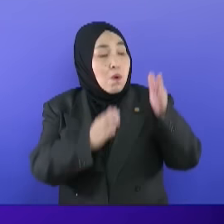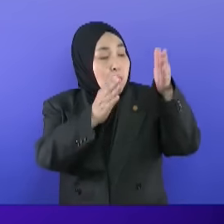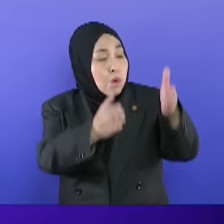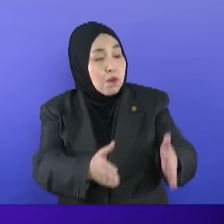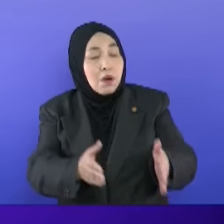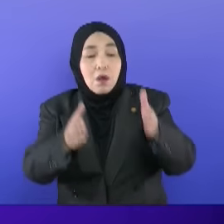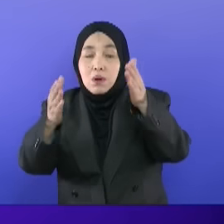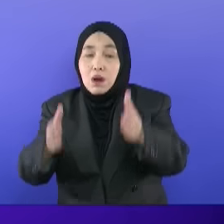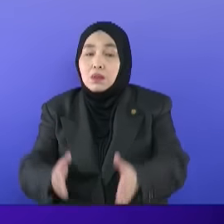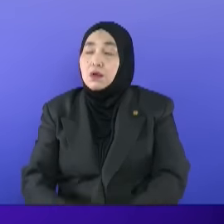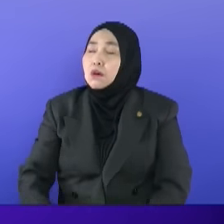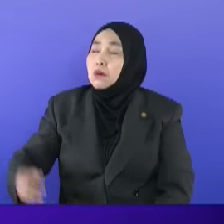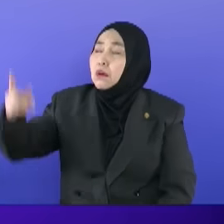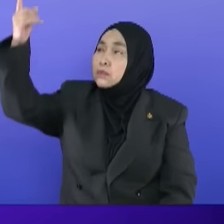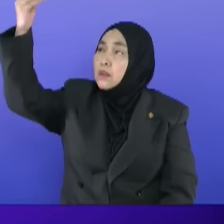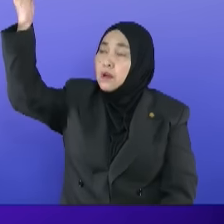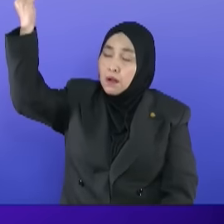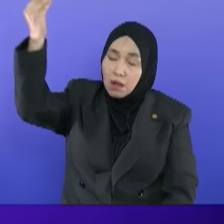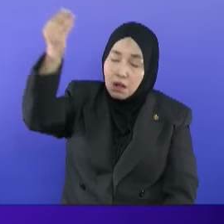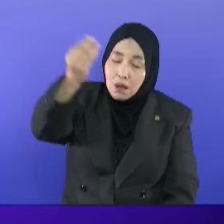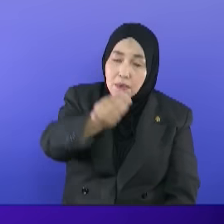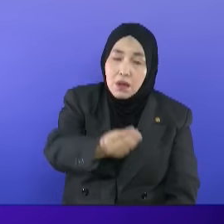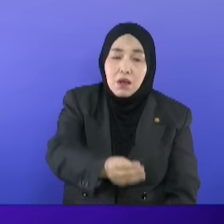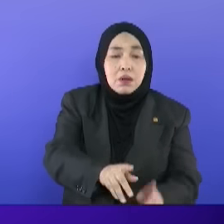alladzi aatainahumul